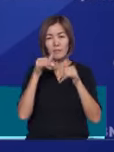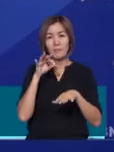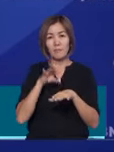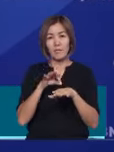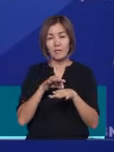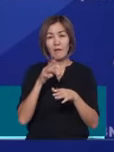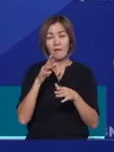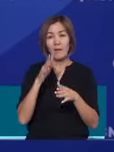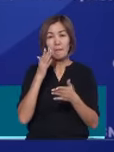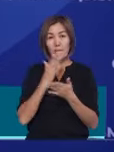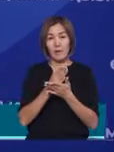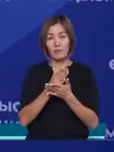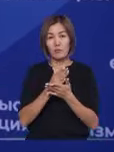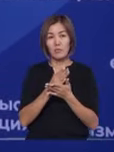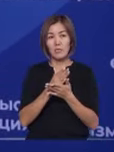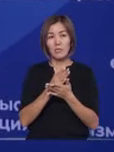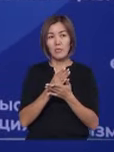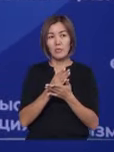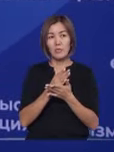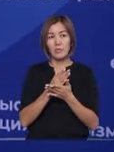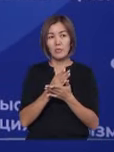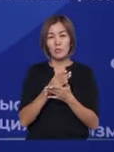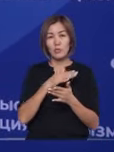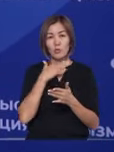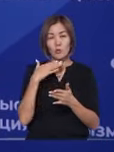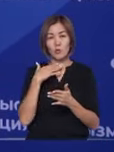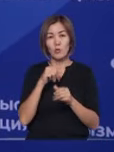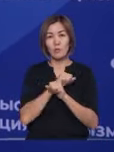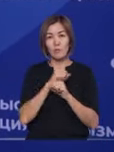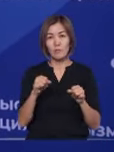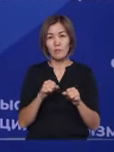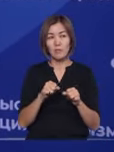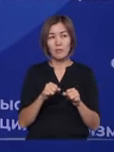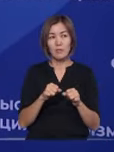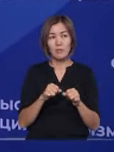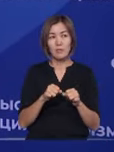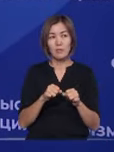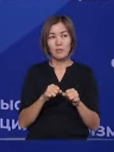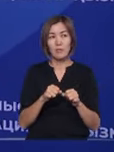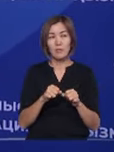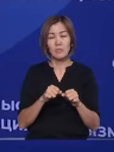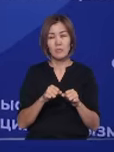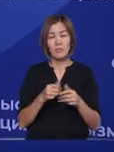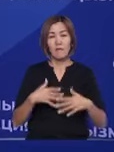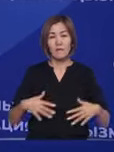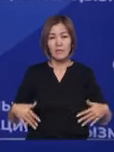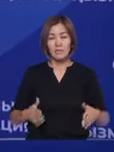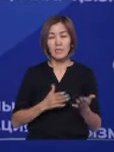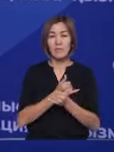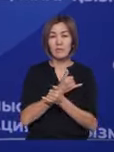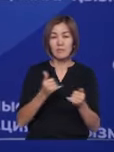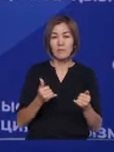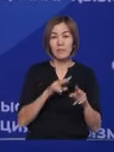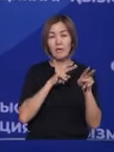жағдайда, оны союға жол берілмейді. Сою үшін ол тек қана ветеринарлық